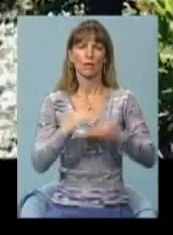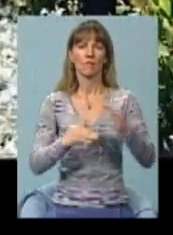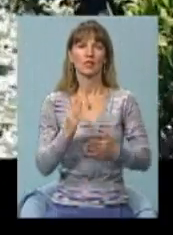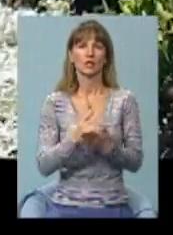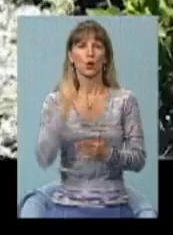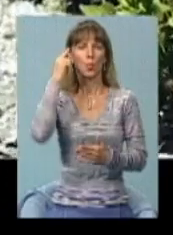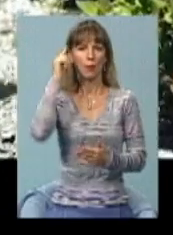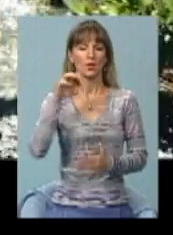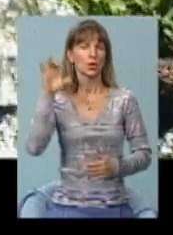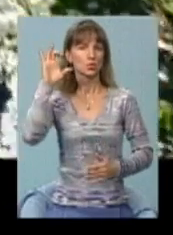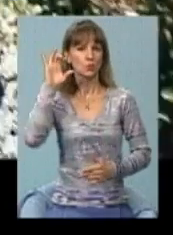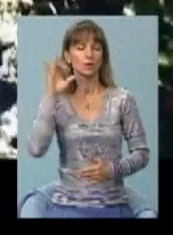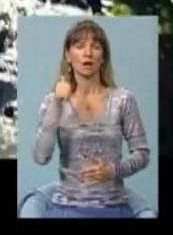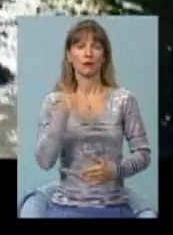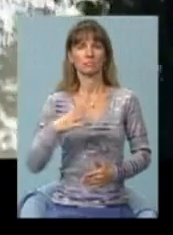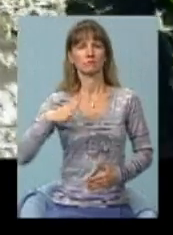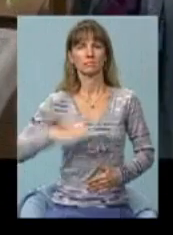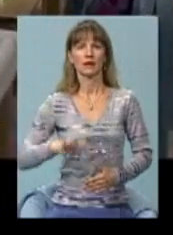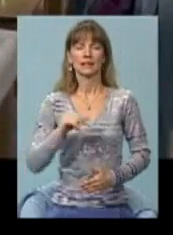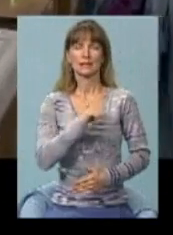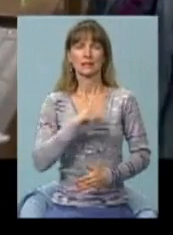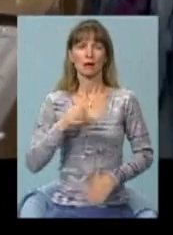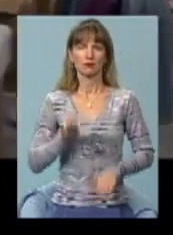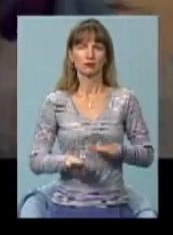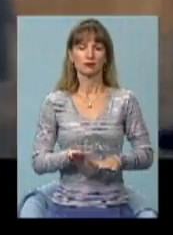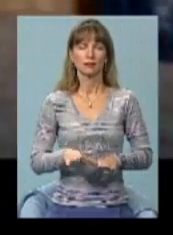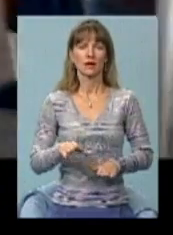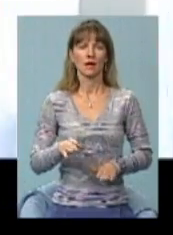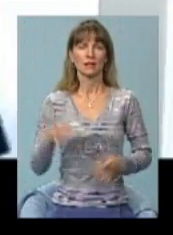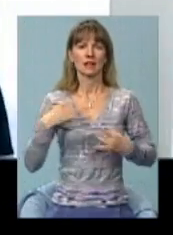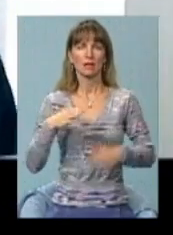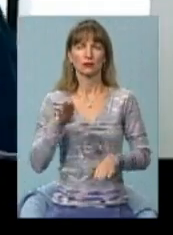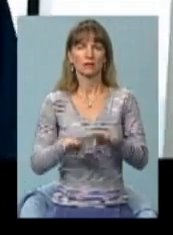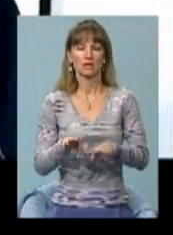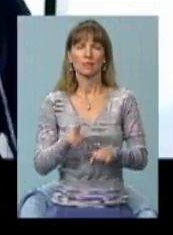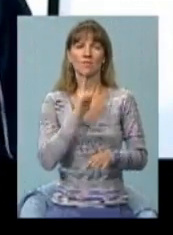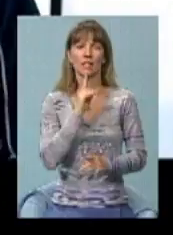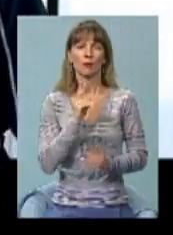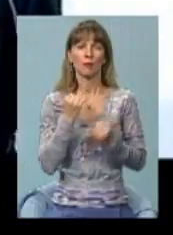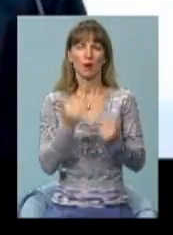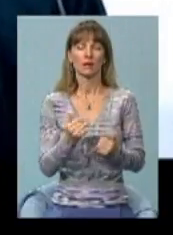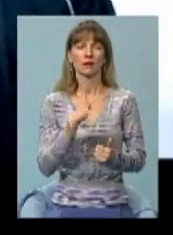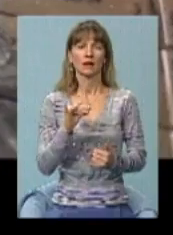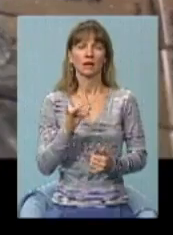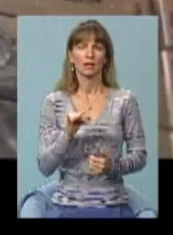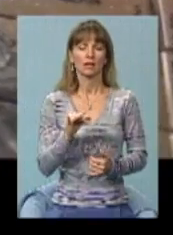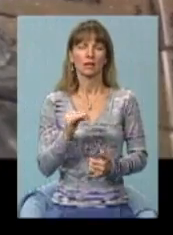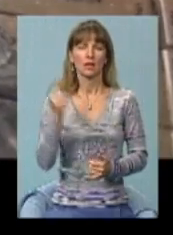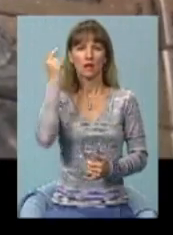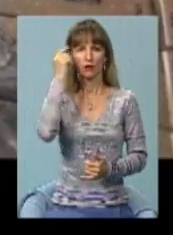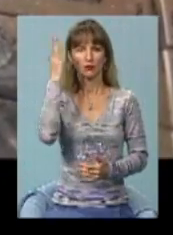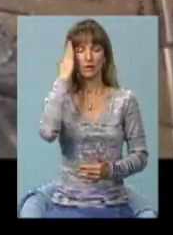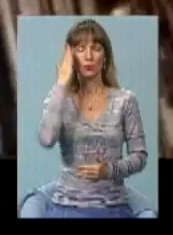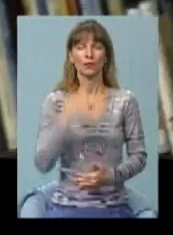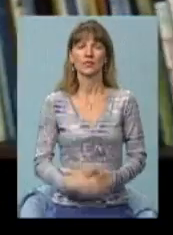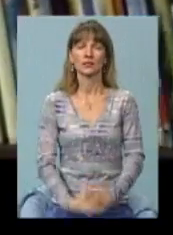вміння слухати, гарна витримка та самовладання, стресостійкість, концентрація уваги та інтелектуальні здібності.